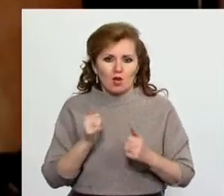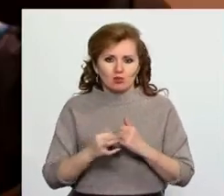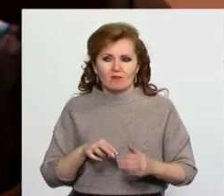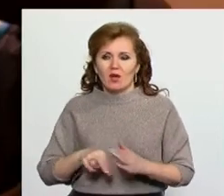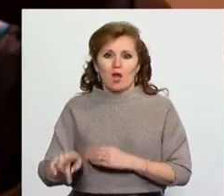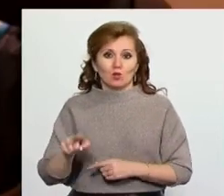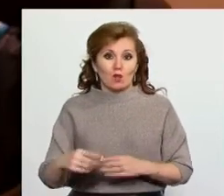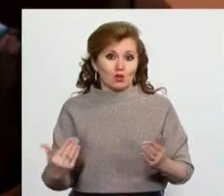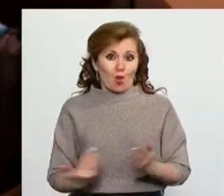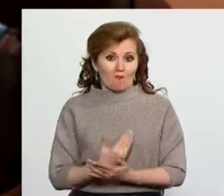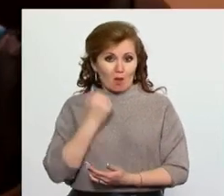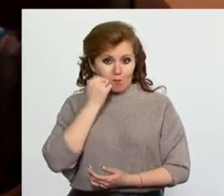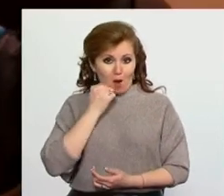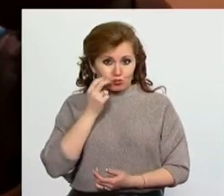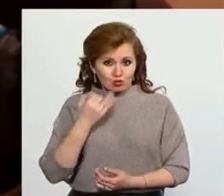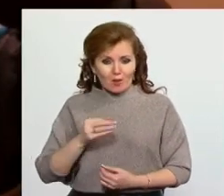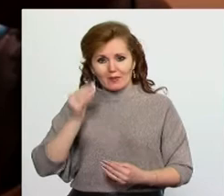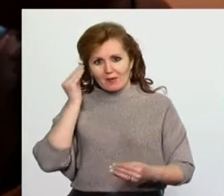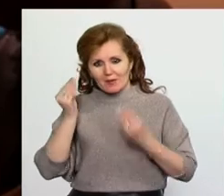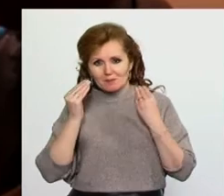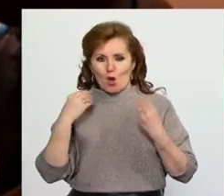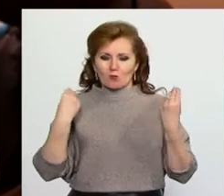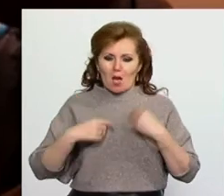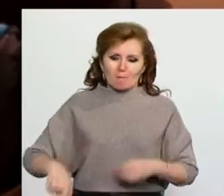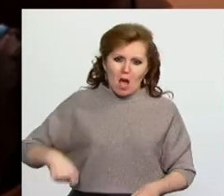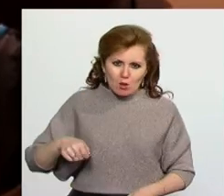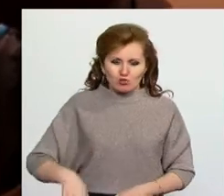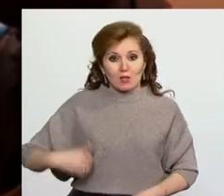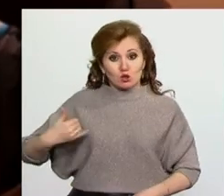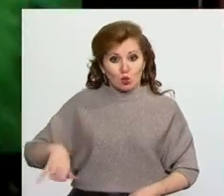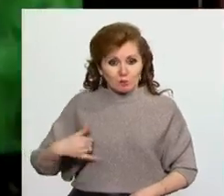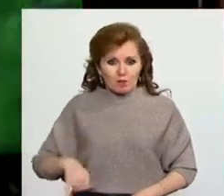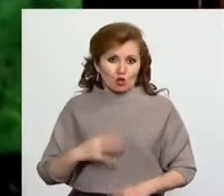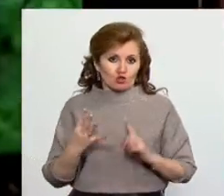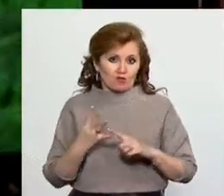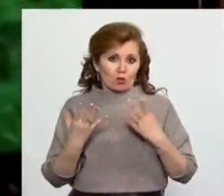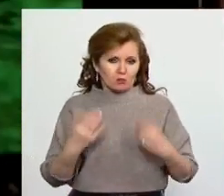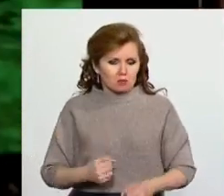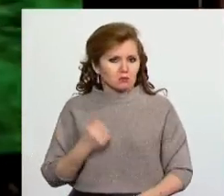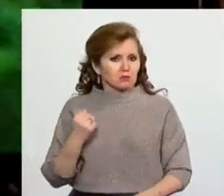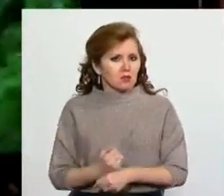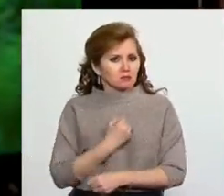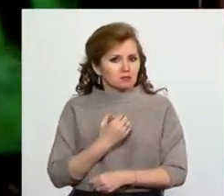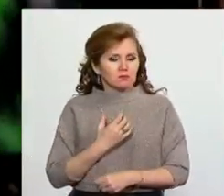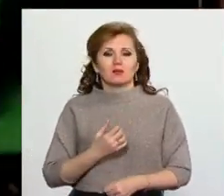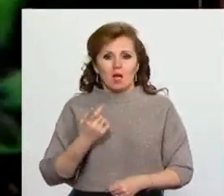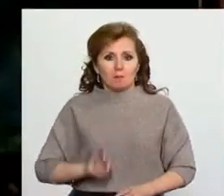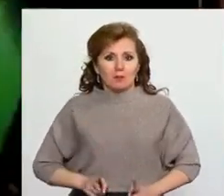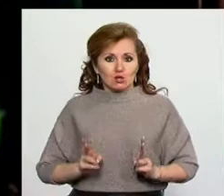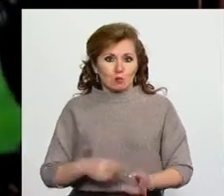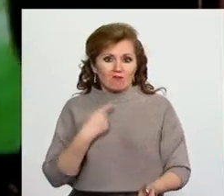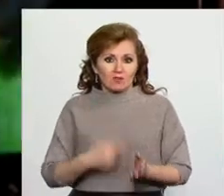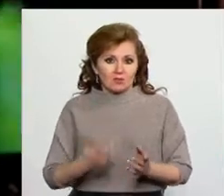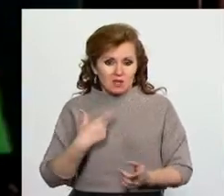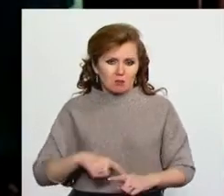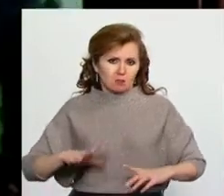оттуда новой бабушкой. Грим, одежда, палочка, сумки. На 4-й день сработало. Преступник выдал себя и был